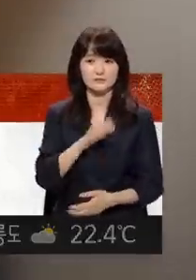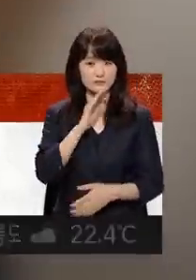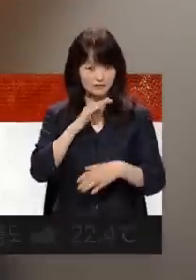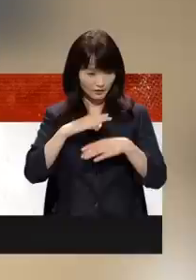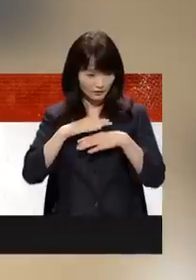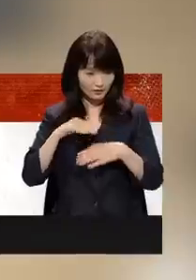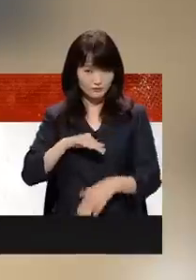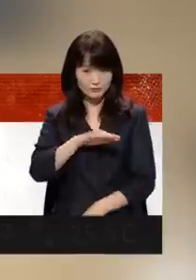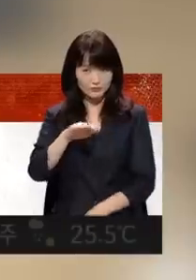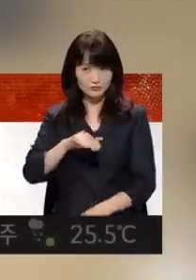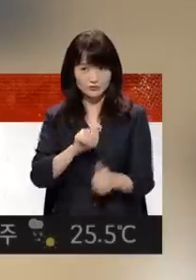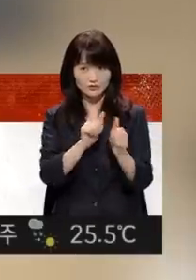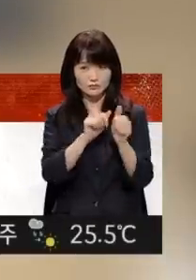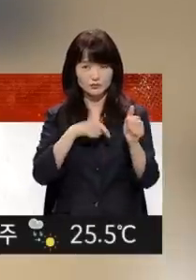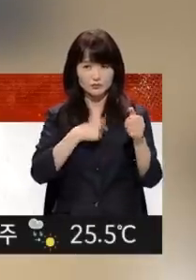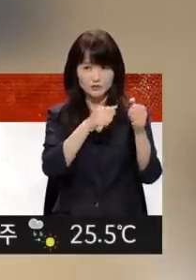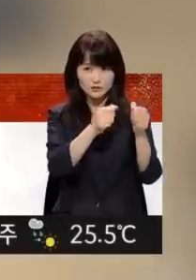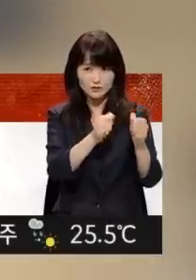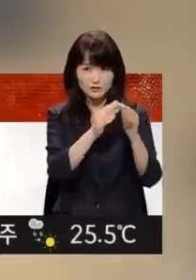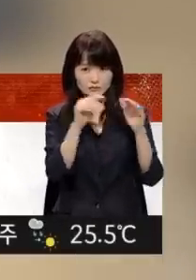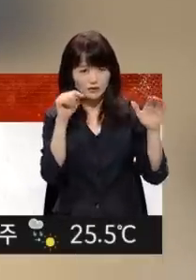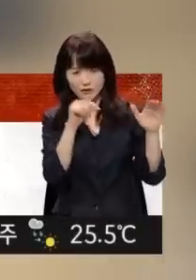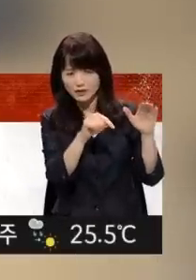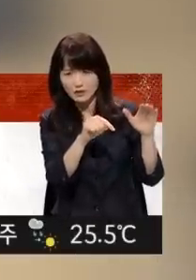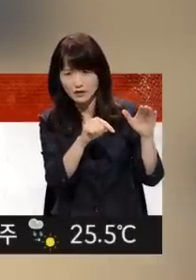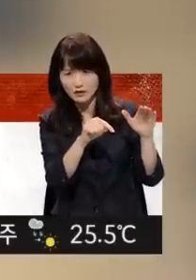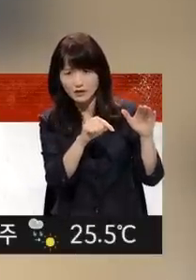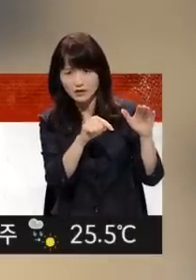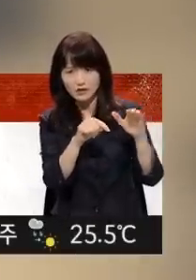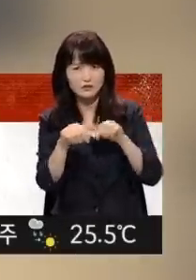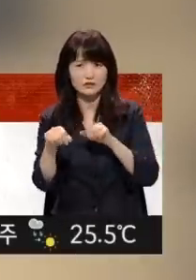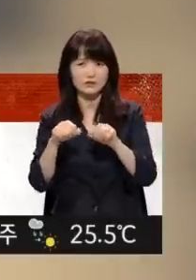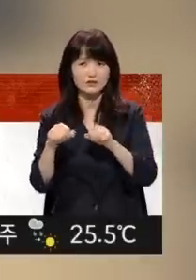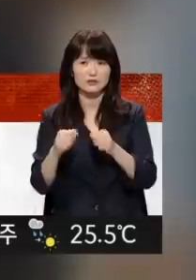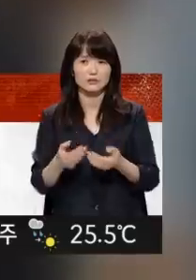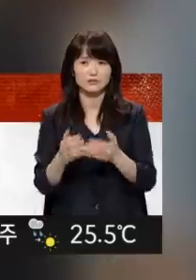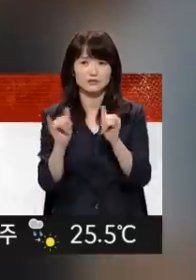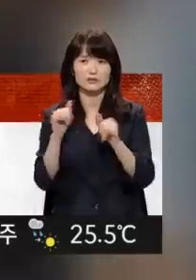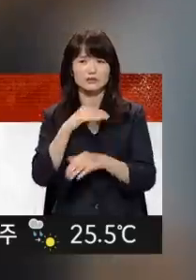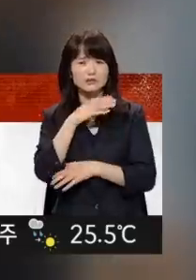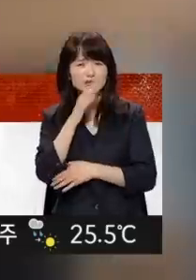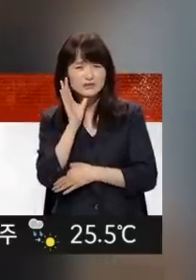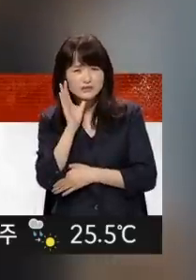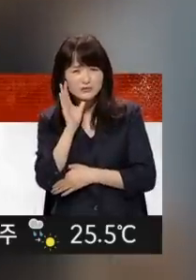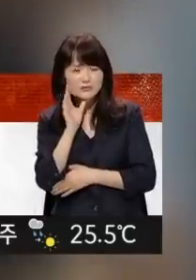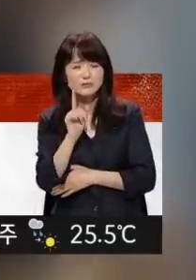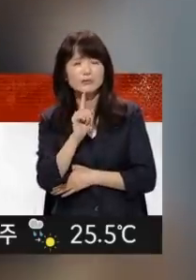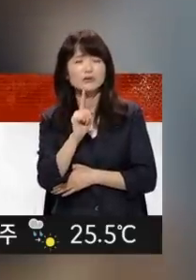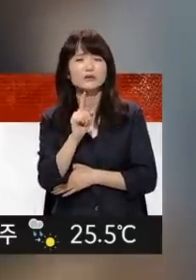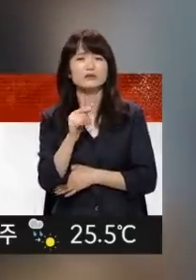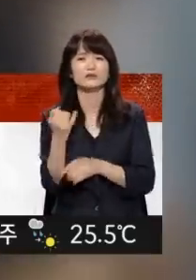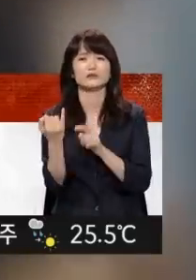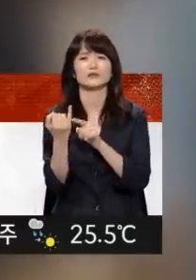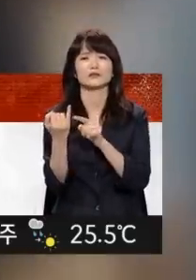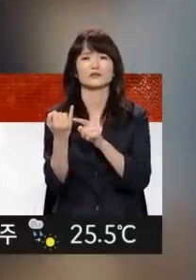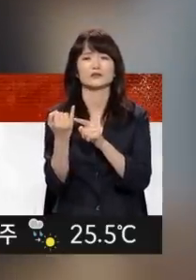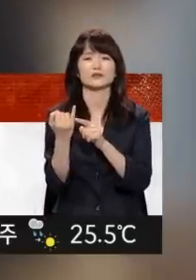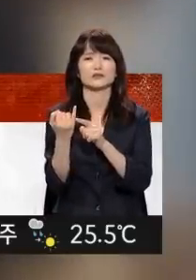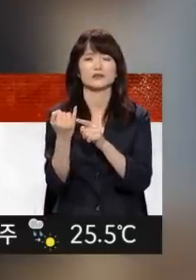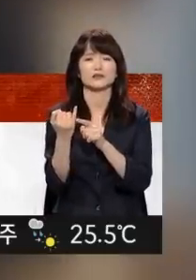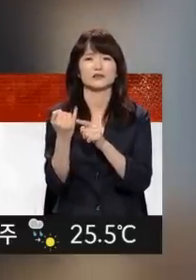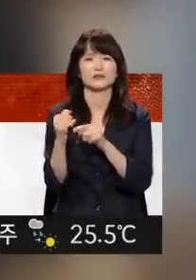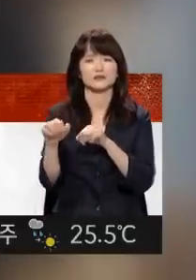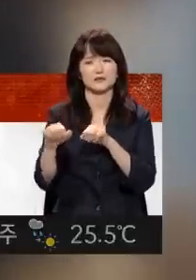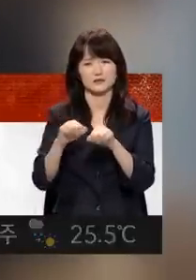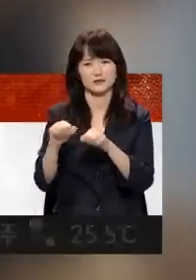저희도 남자 혼자 계시고 이러는데 가면 하여튼 부도사님도 아무 일 나이가 많아도 현실은 여자들이 훨씬 많단 말이에요